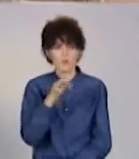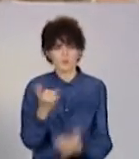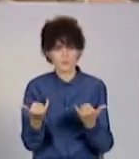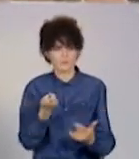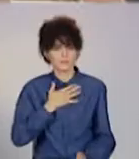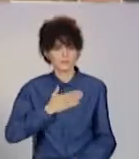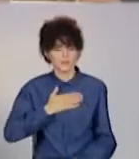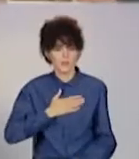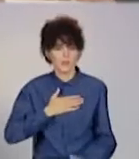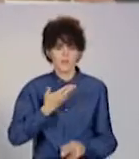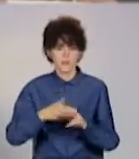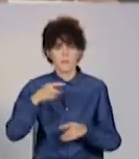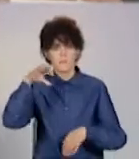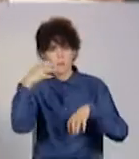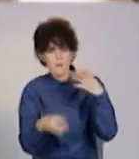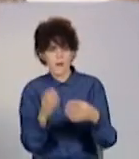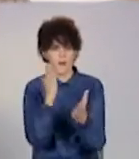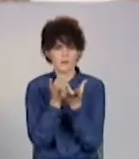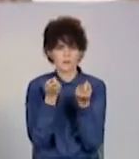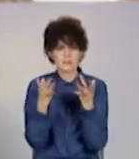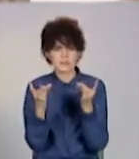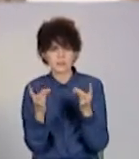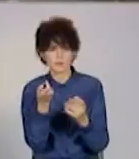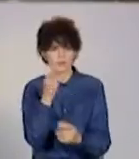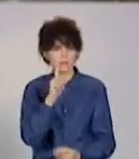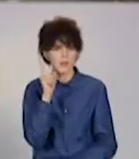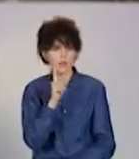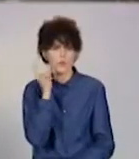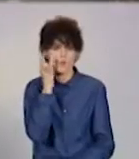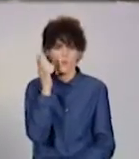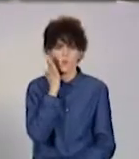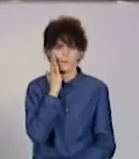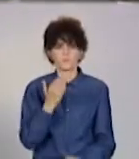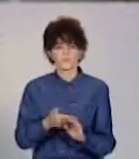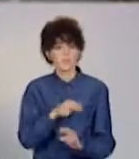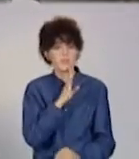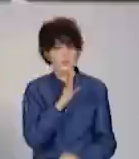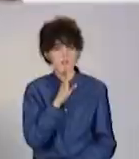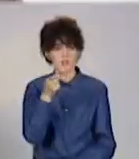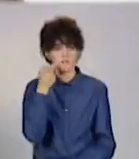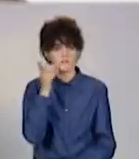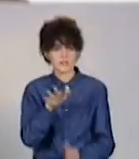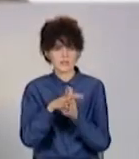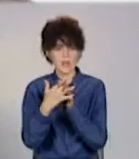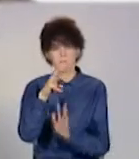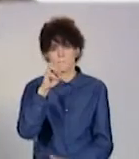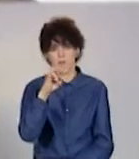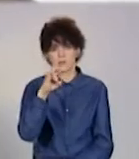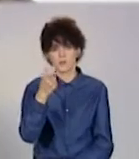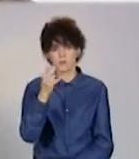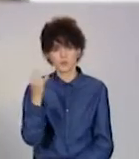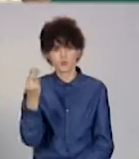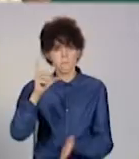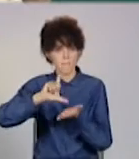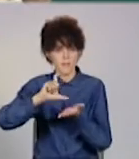попадали ще такими от, ну, недозрілими. Марина Іванівна везла товари з Мангуша. За баночку